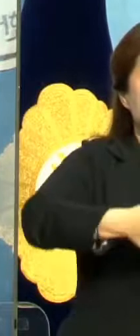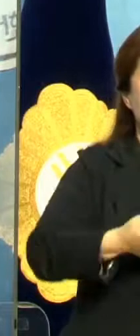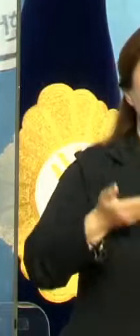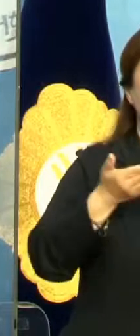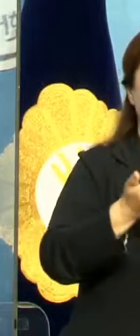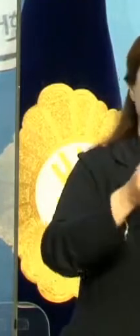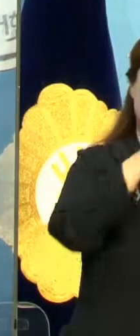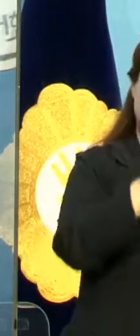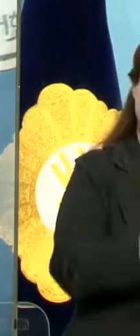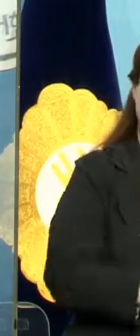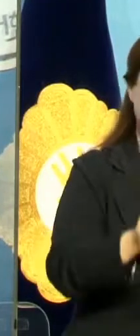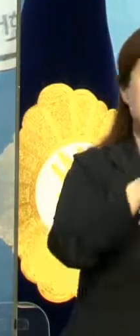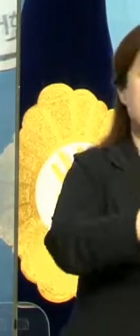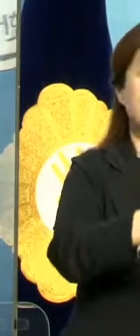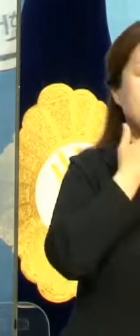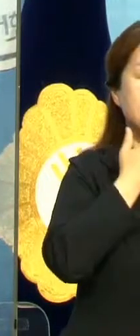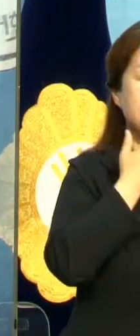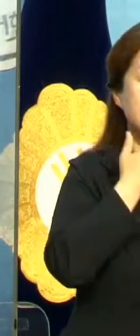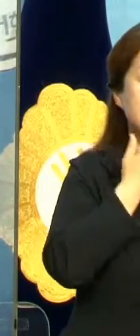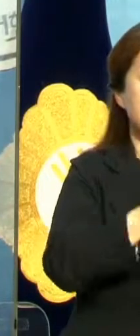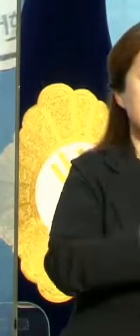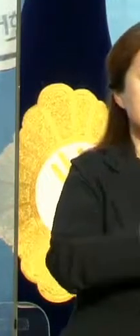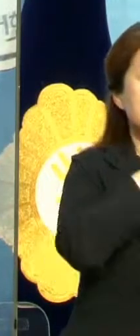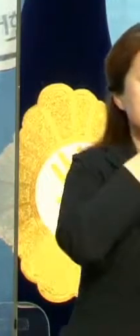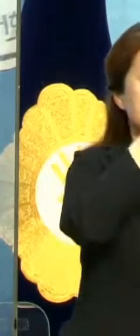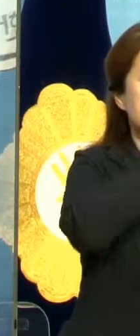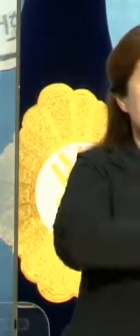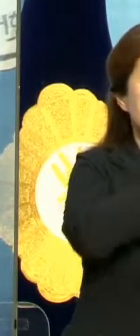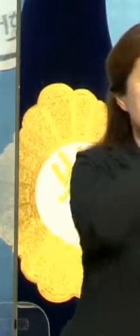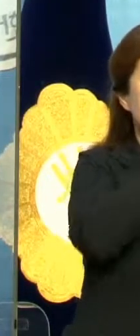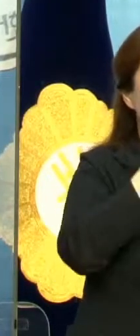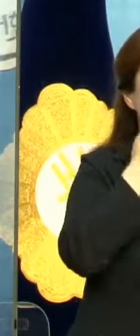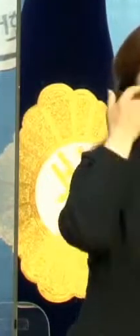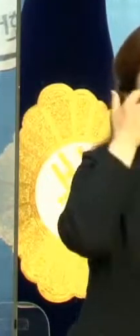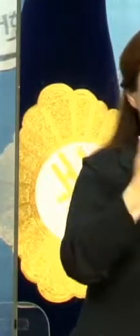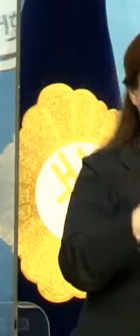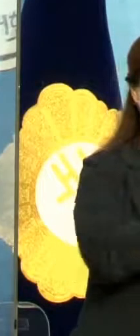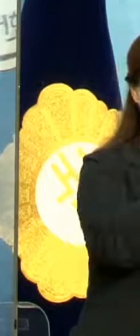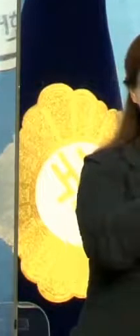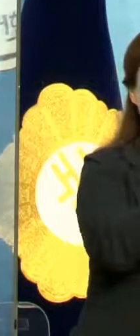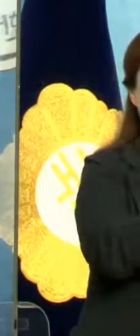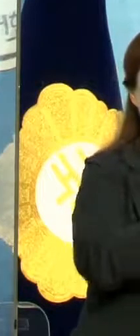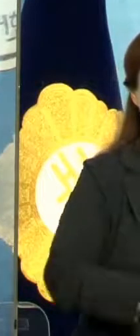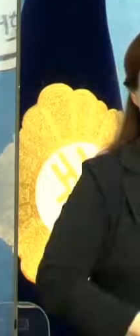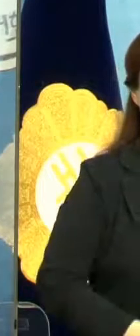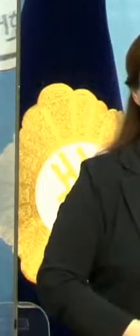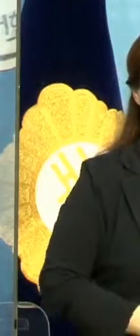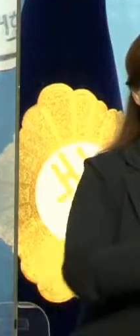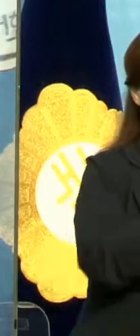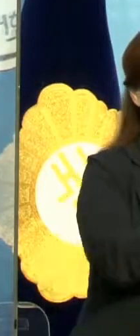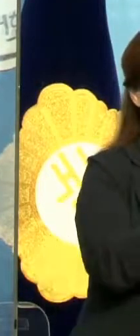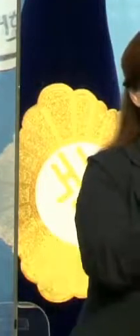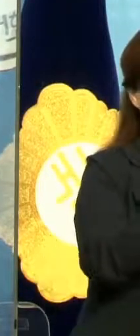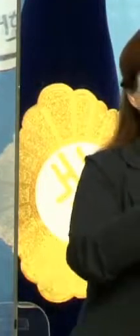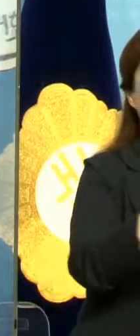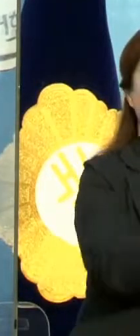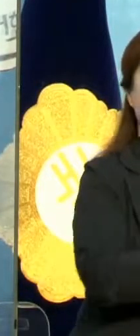그런 규정을 두고 있지 않기 때문에 필요성을 확보하고 있지 못하고 있습니다 어 이미 많은